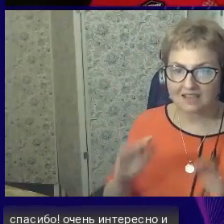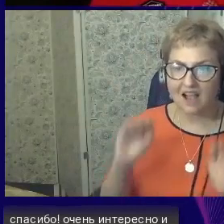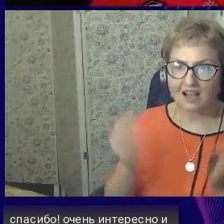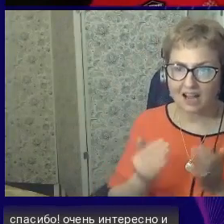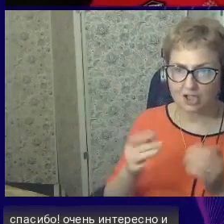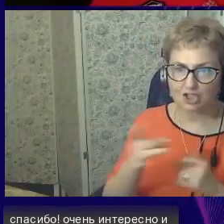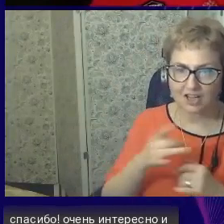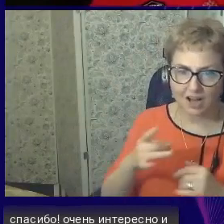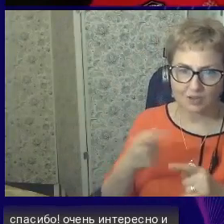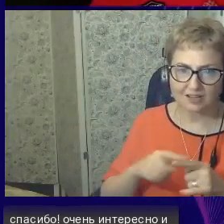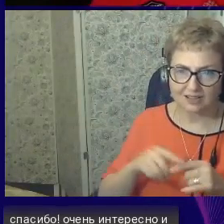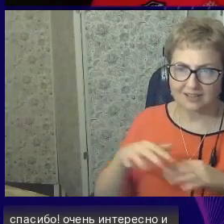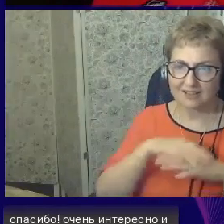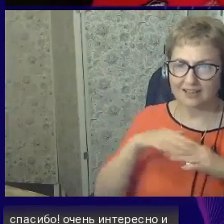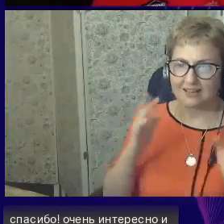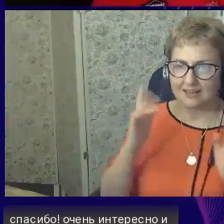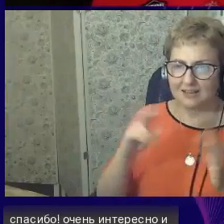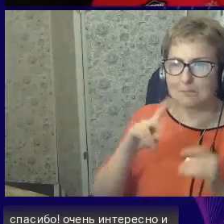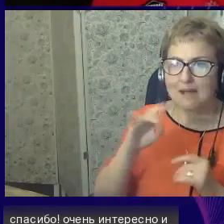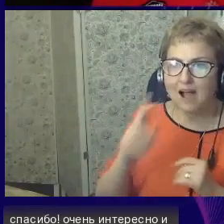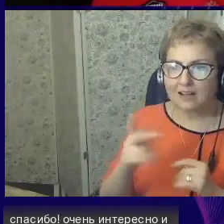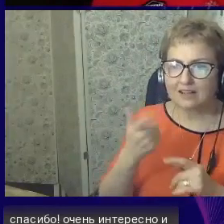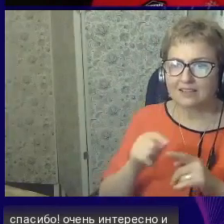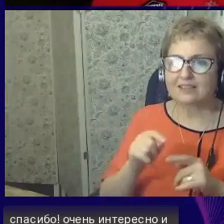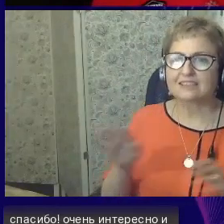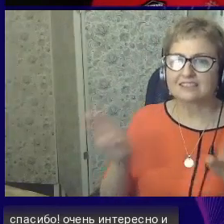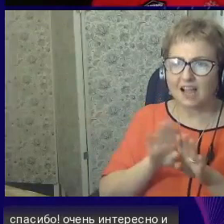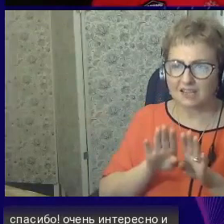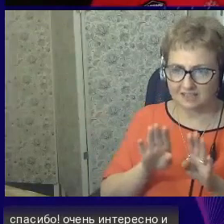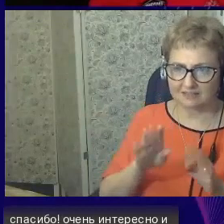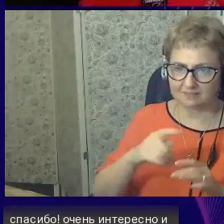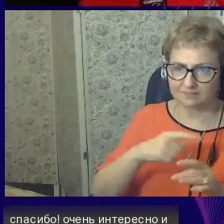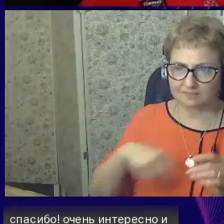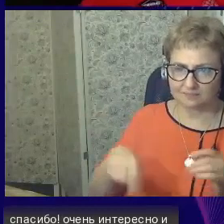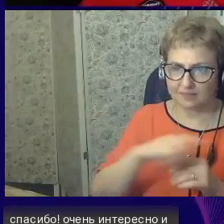ограниченных районах. Это парковая местность, где закрыта